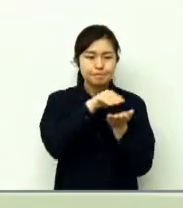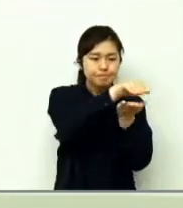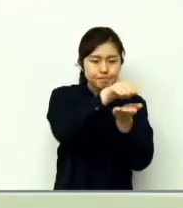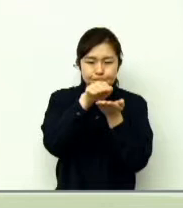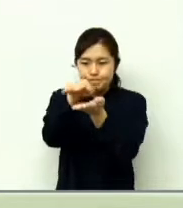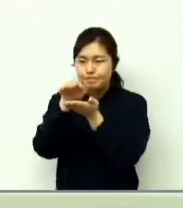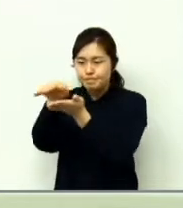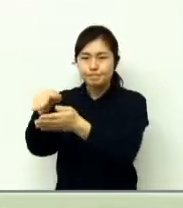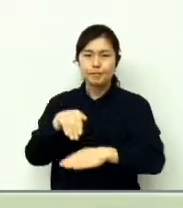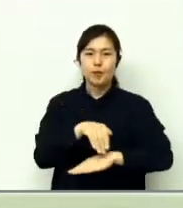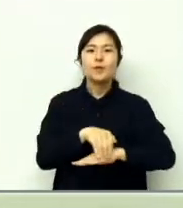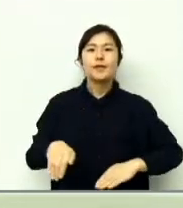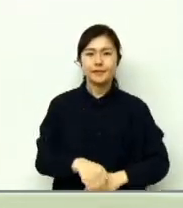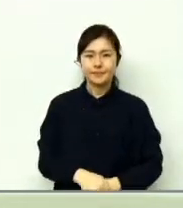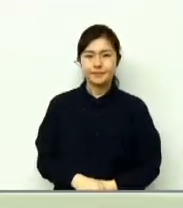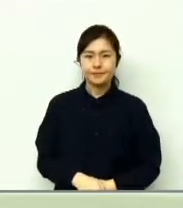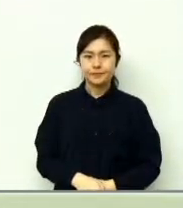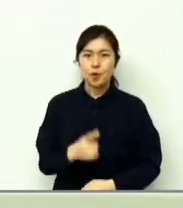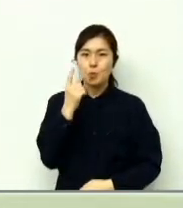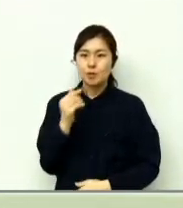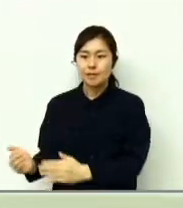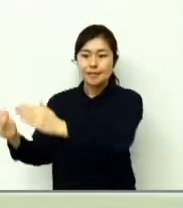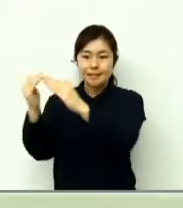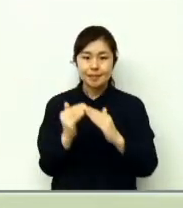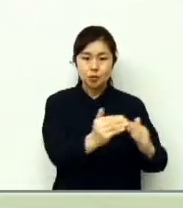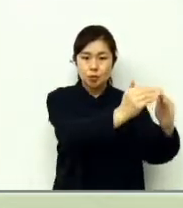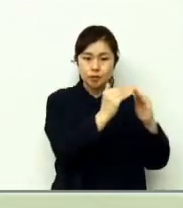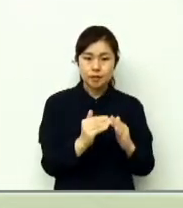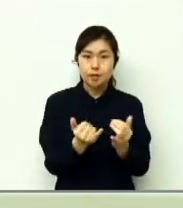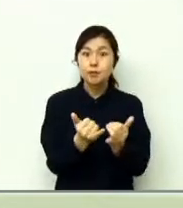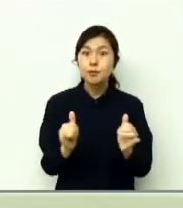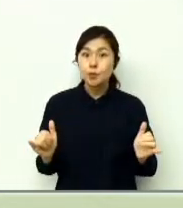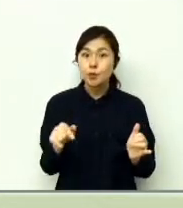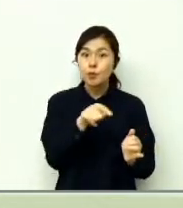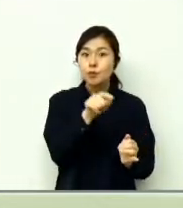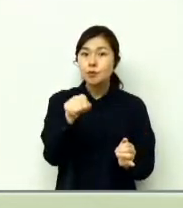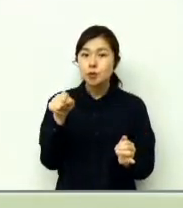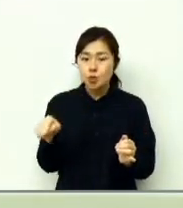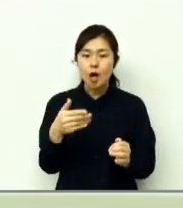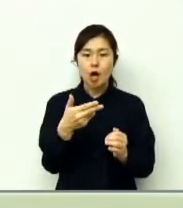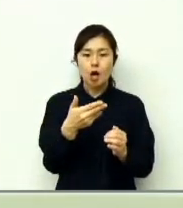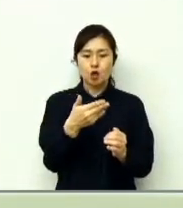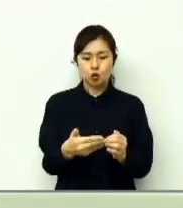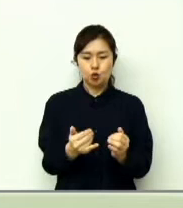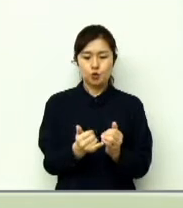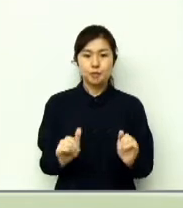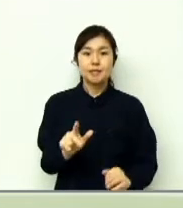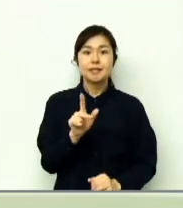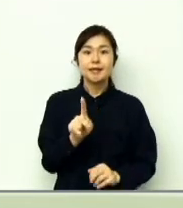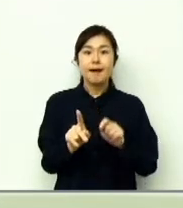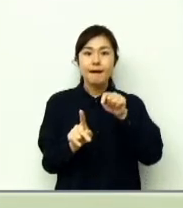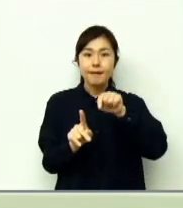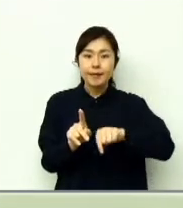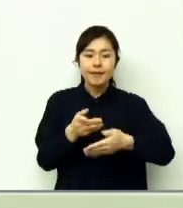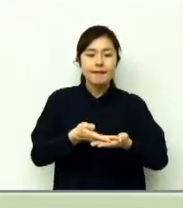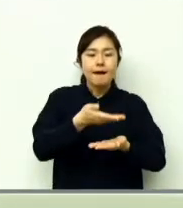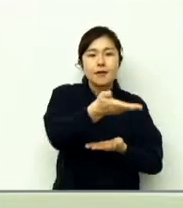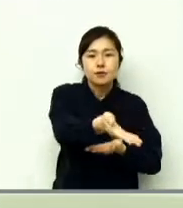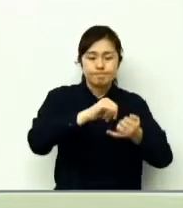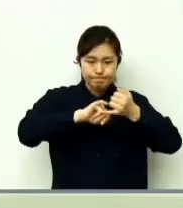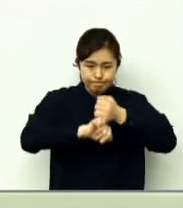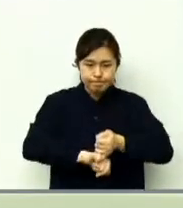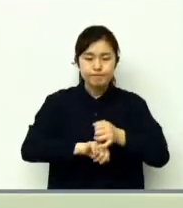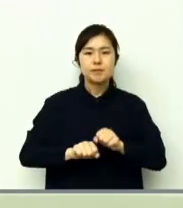への転入世帯に対しましても、各区役所の区民課にて配布をさせていただきます。最